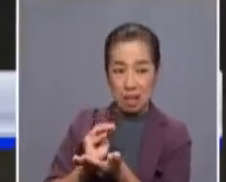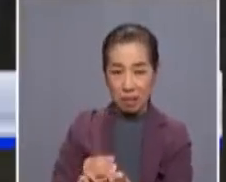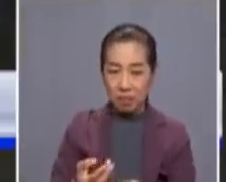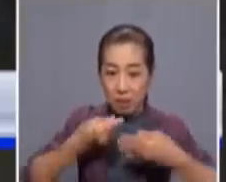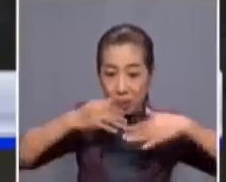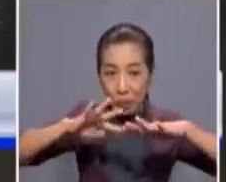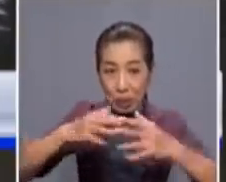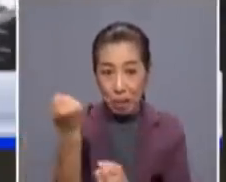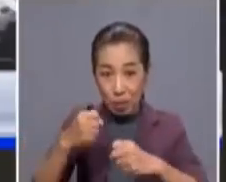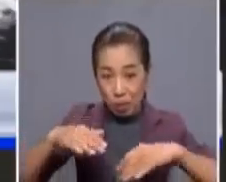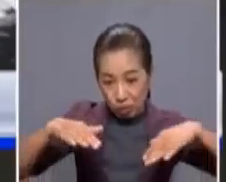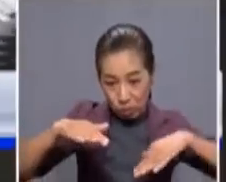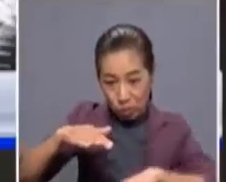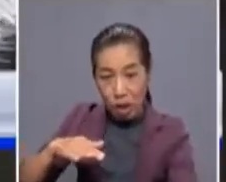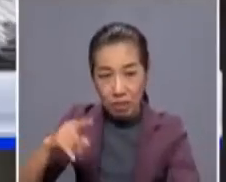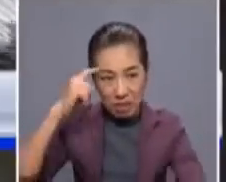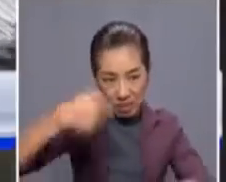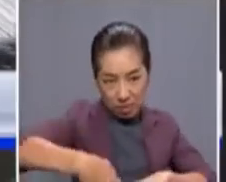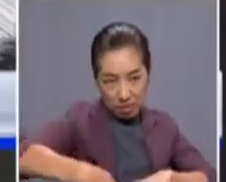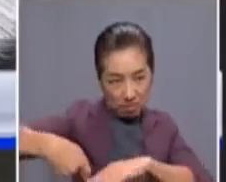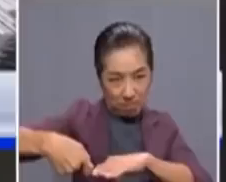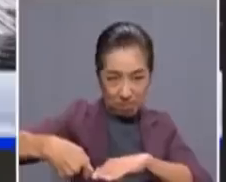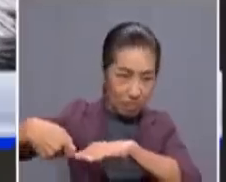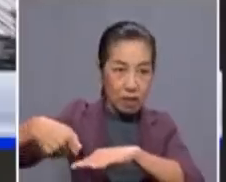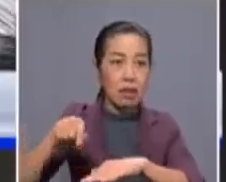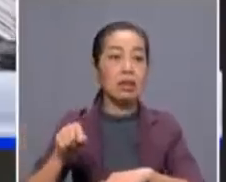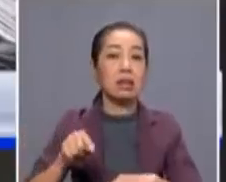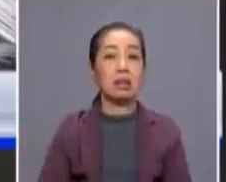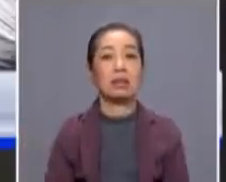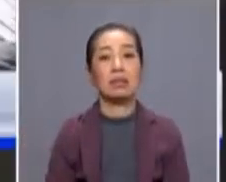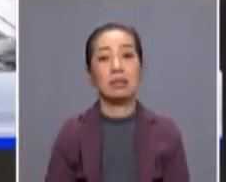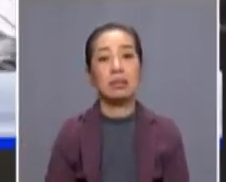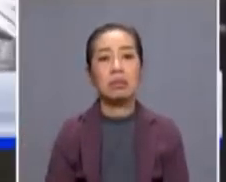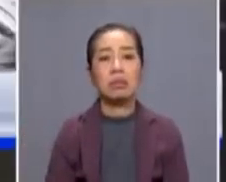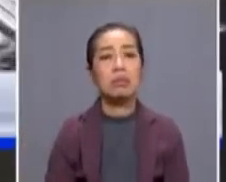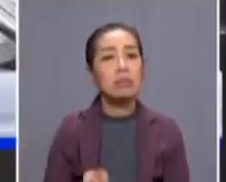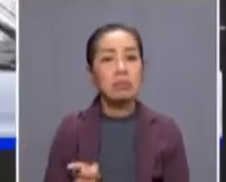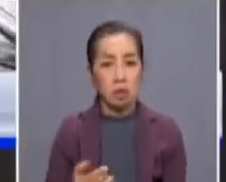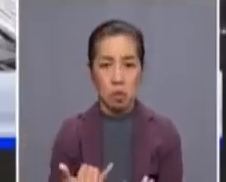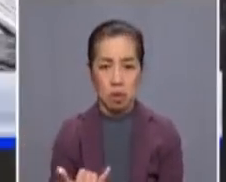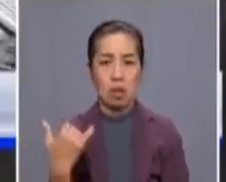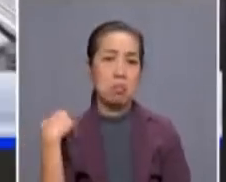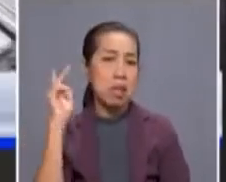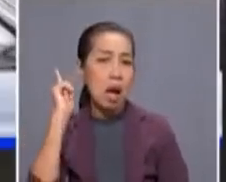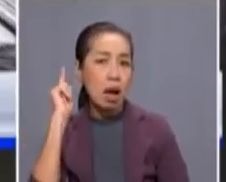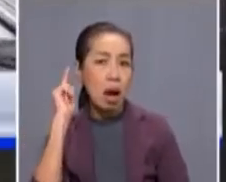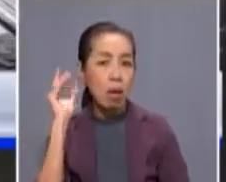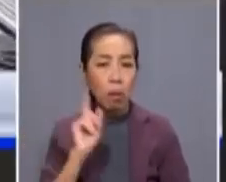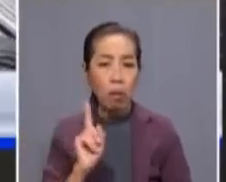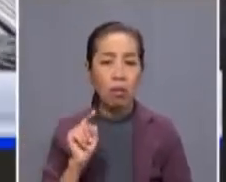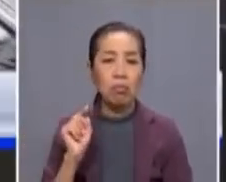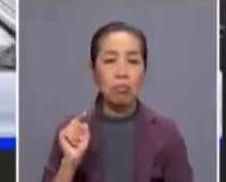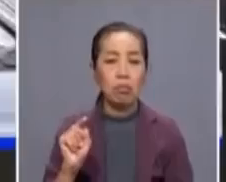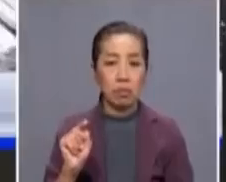ถของนายกแจ็คเนี่ยขึ้นมาจากในน้ำให้ได้นะคะนี่นะคะคือวันนี้ก็มีข่าวนะคะว่าท